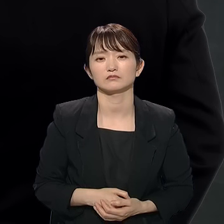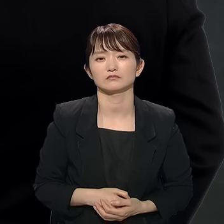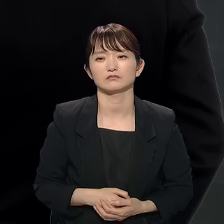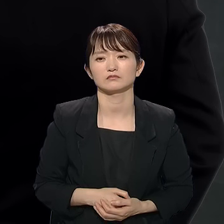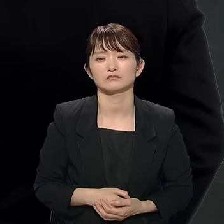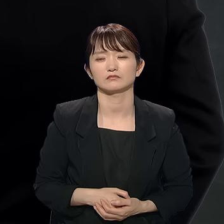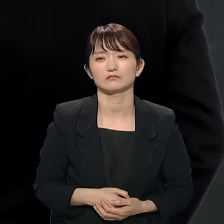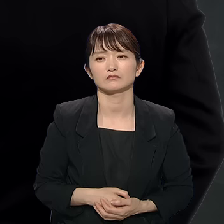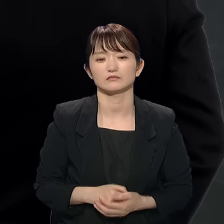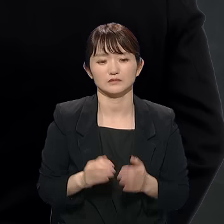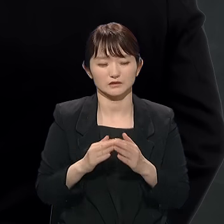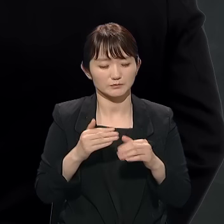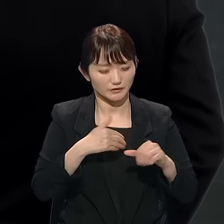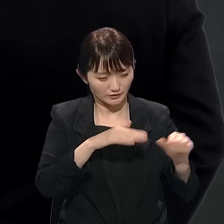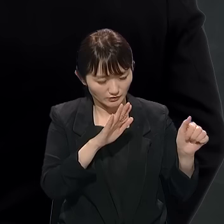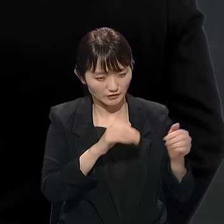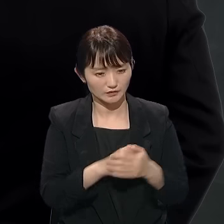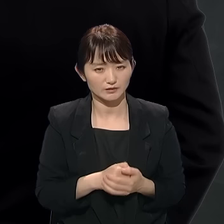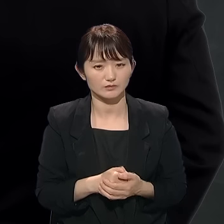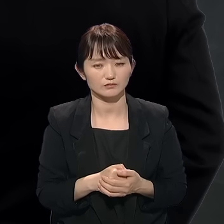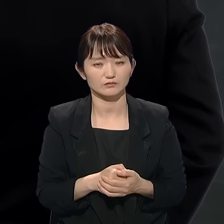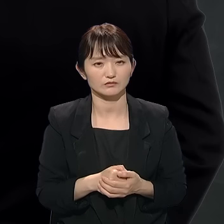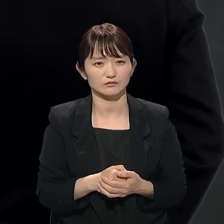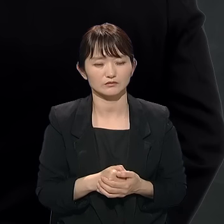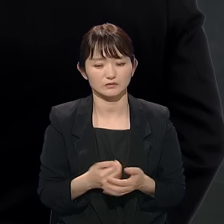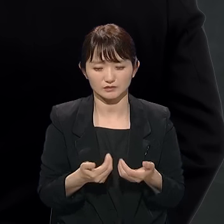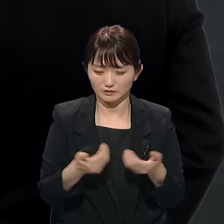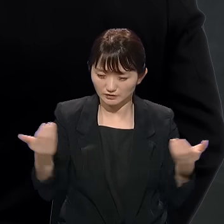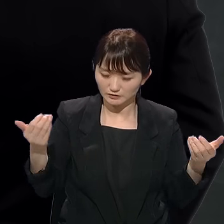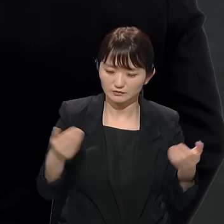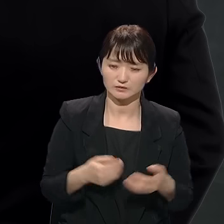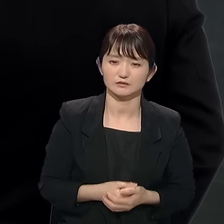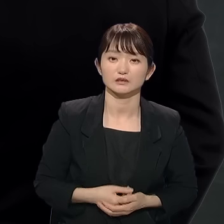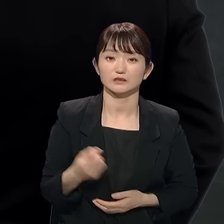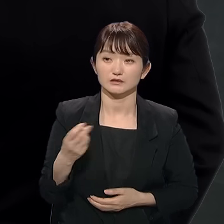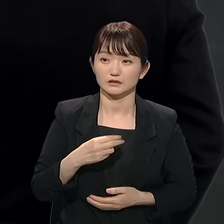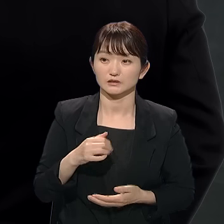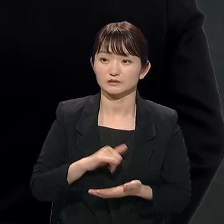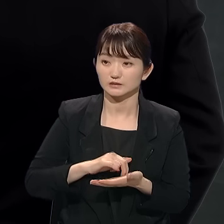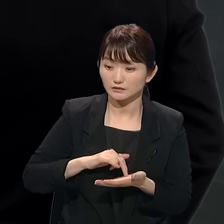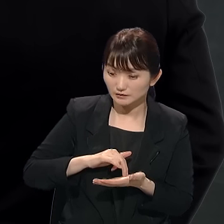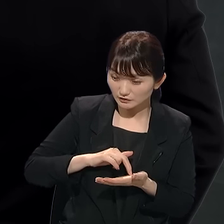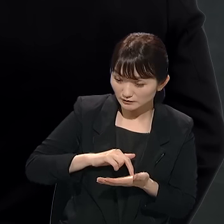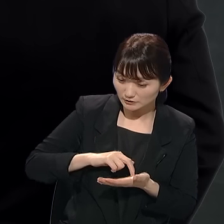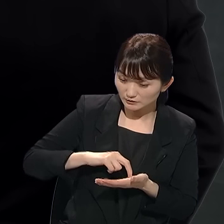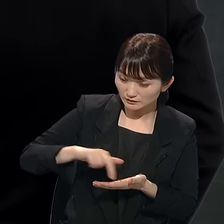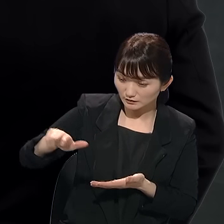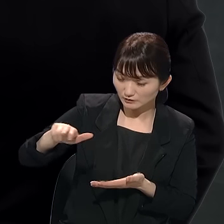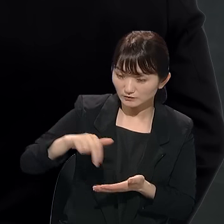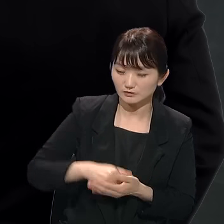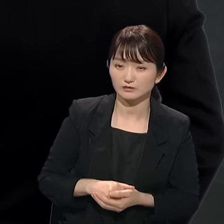연락이 왔대요. 왜요? 아 제가 지금 당장 갈 곳이 없었어요. 형님 집에 좀 가 있으면